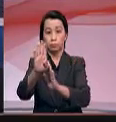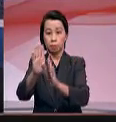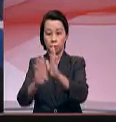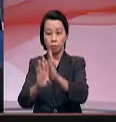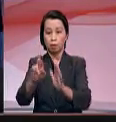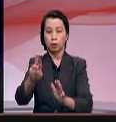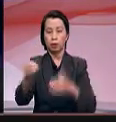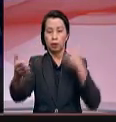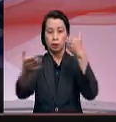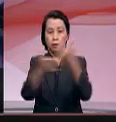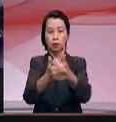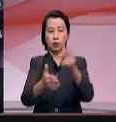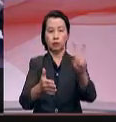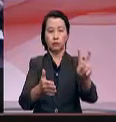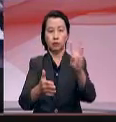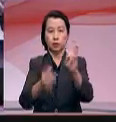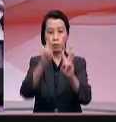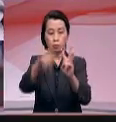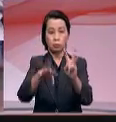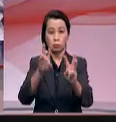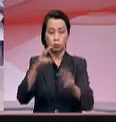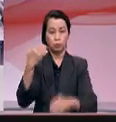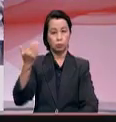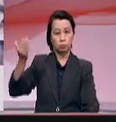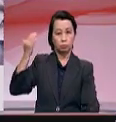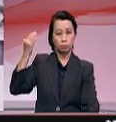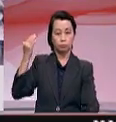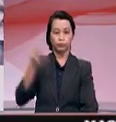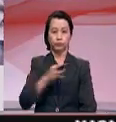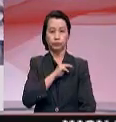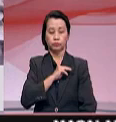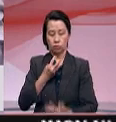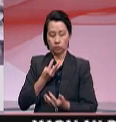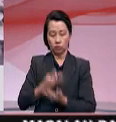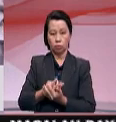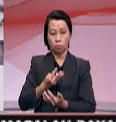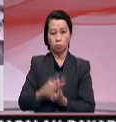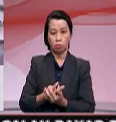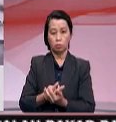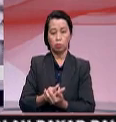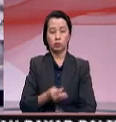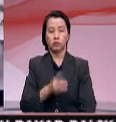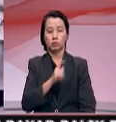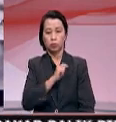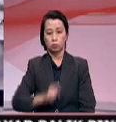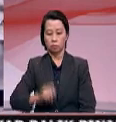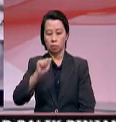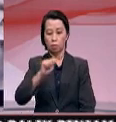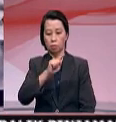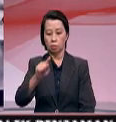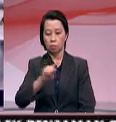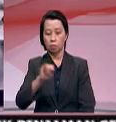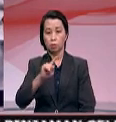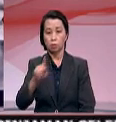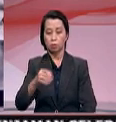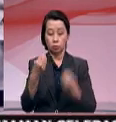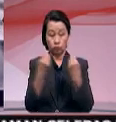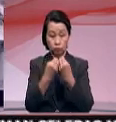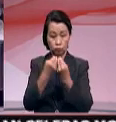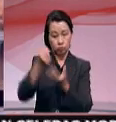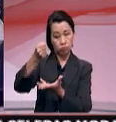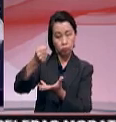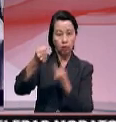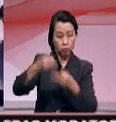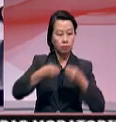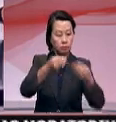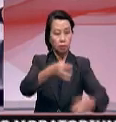RM7.07 bilion sehingga 26 Jun lalu. Menurut Menteri Kewangan Tengku Datuk Seri Zafrul Tengku Abdul Aziz, jumlah itu telah memberi